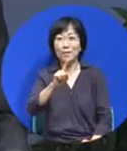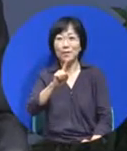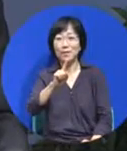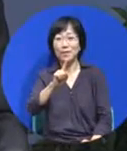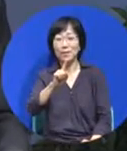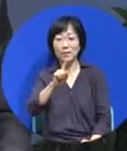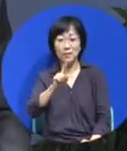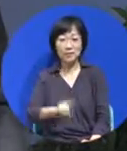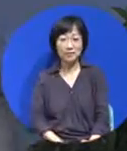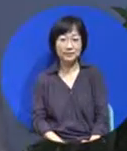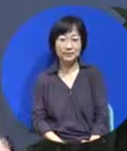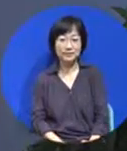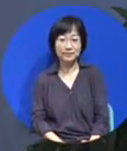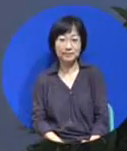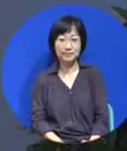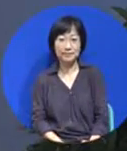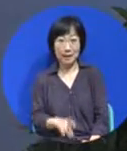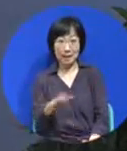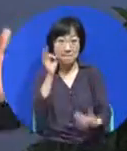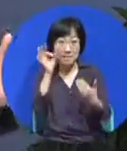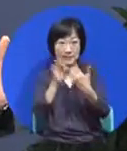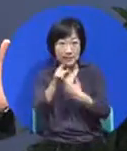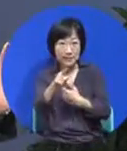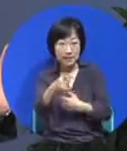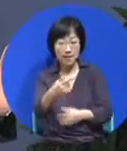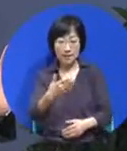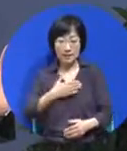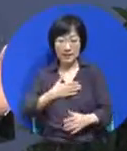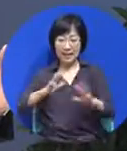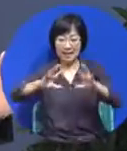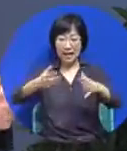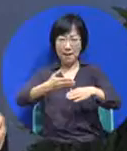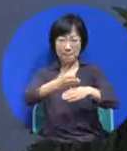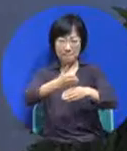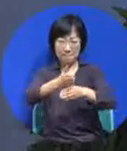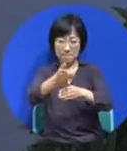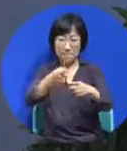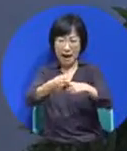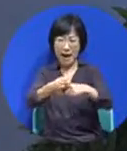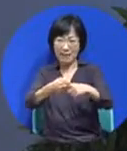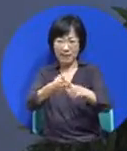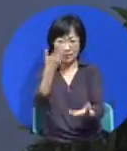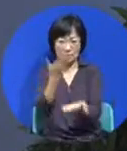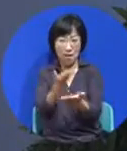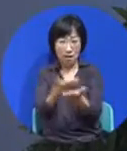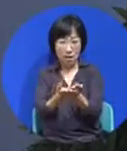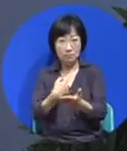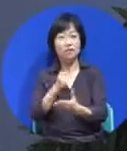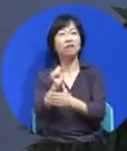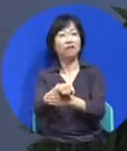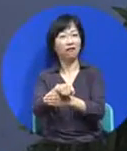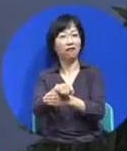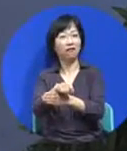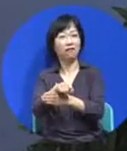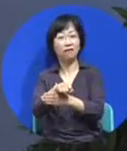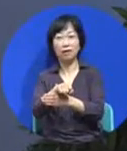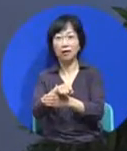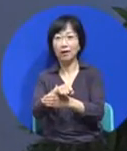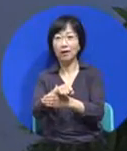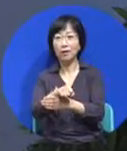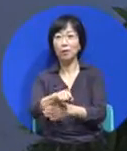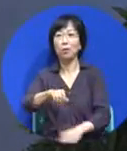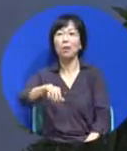you desire. 만일 나라 절반 달라고 하면 내 주겠다 했잖아요. If you want even up to half of my kingdom, I'll give it to you. 에스더가 이 정도였어요. And this is